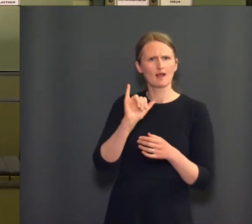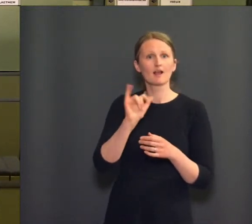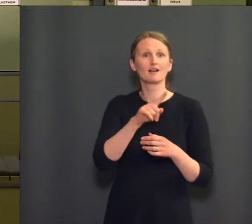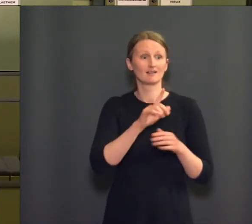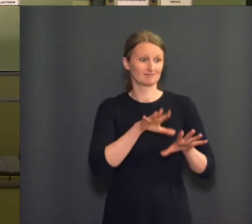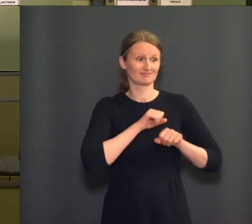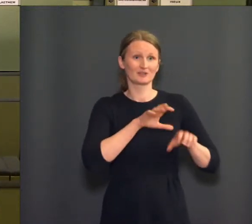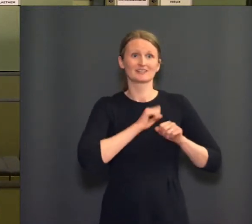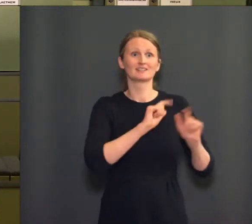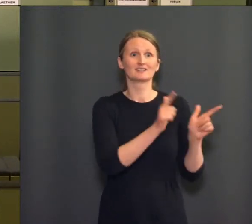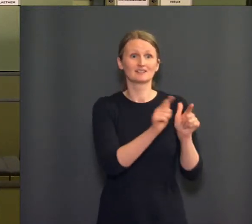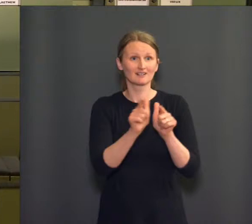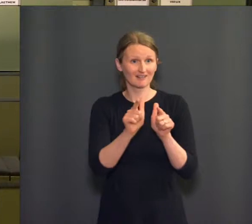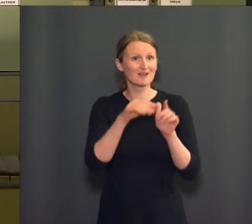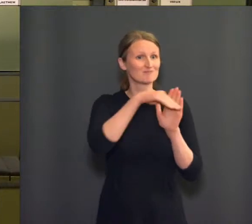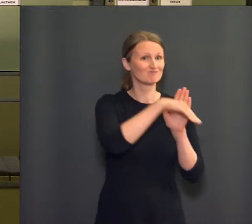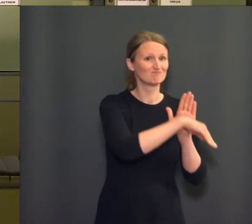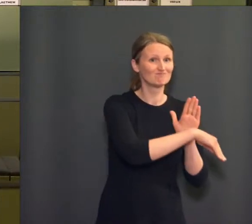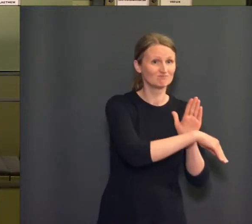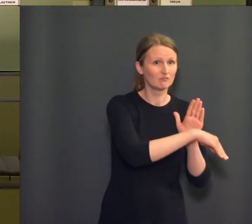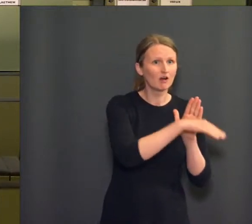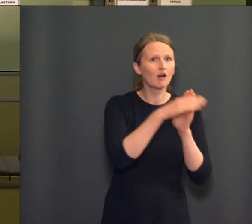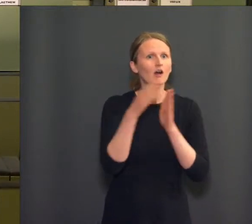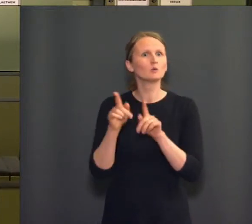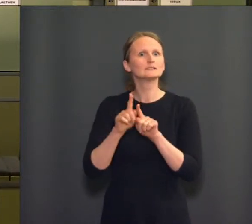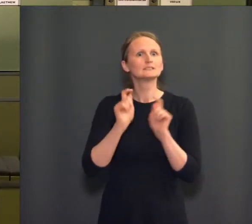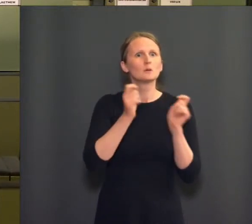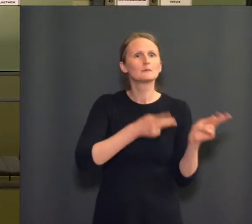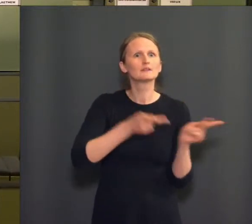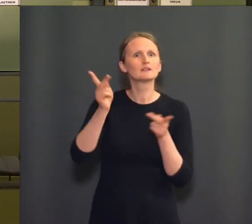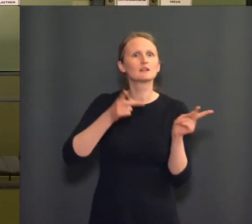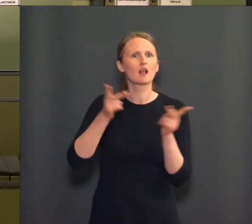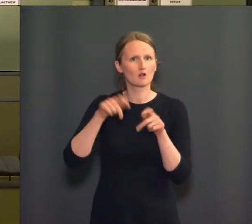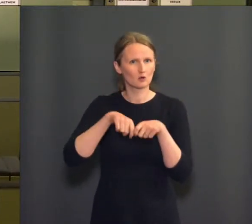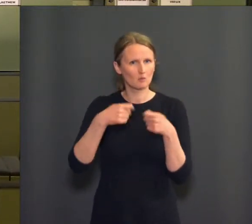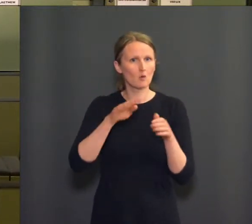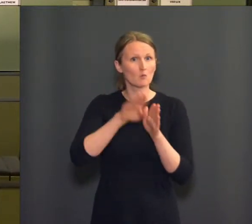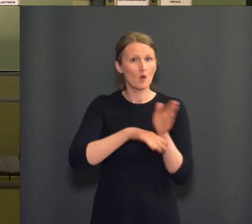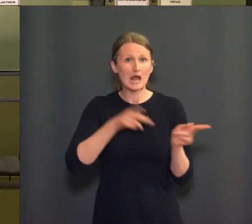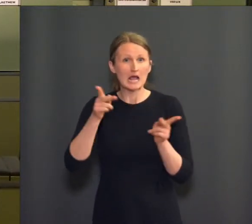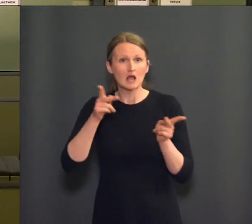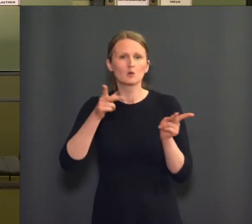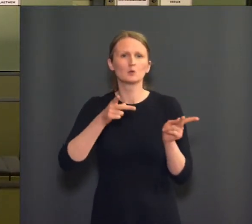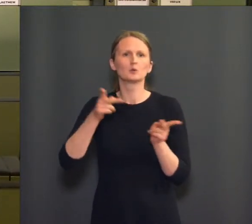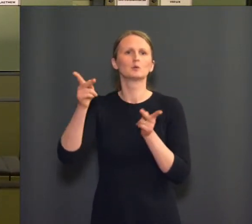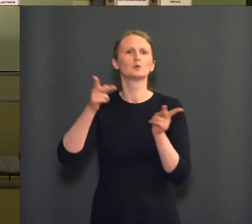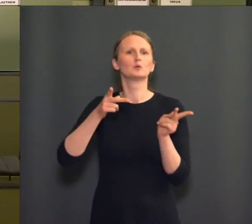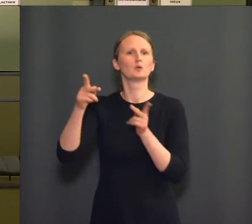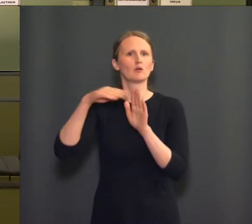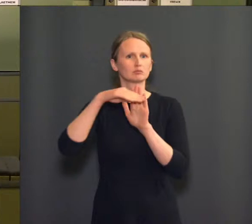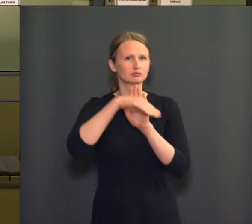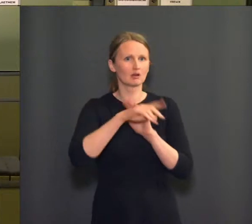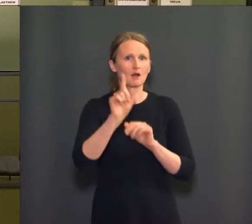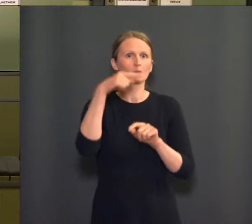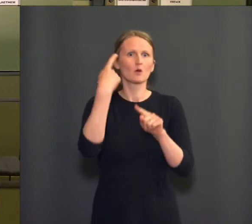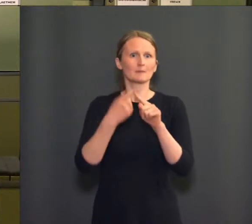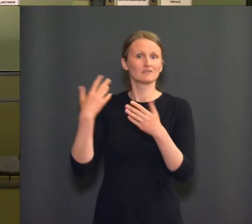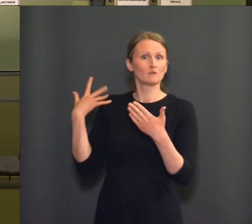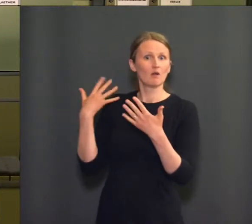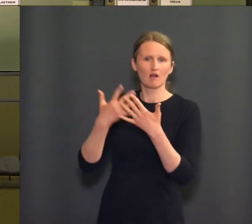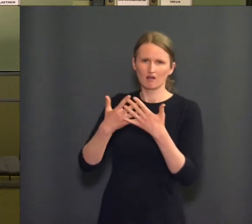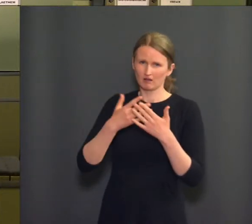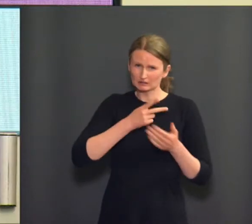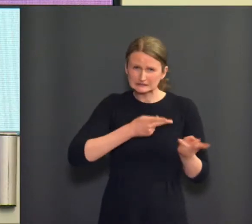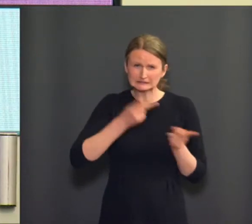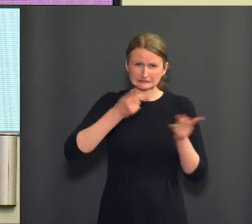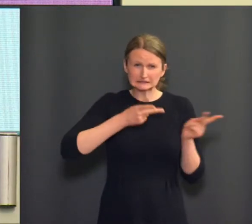admissions à l'hôpital qui diminuent également pour la première fois depuis des semaines et des semaines. Cependant, en contrepoint, il faut bien se rendre